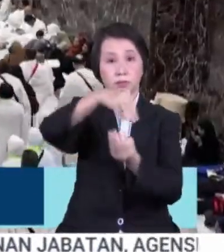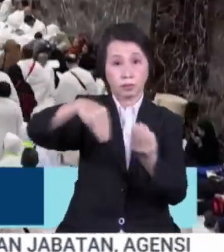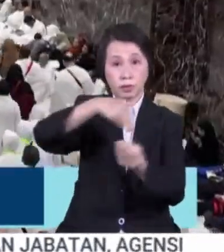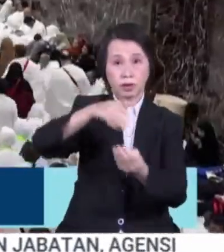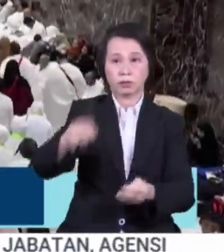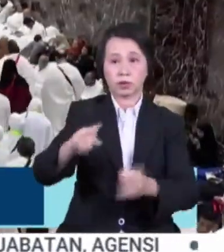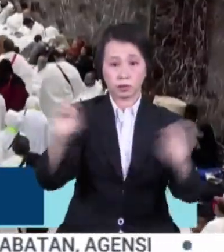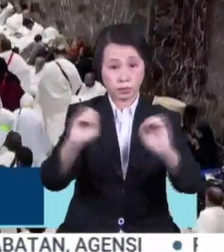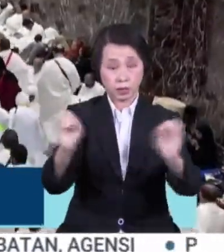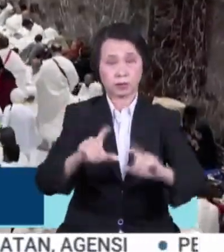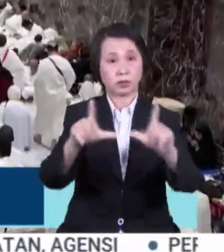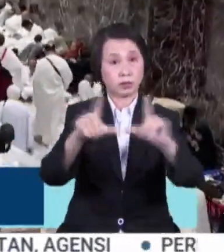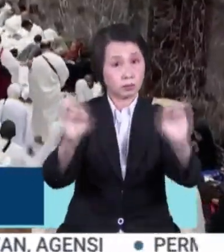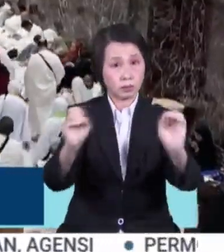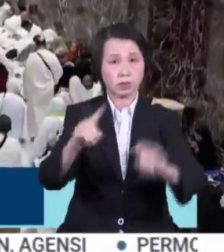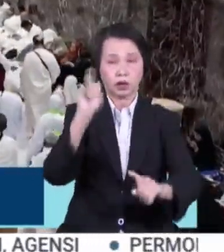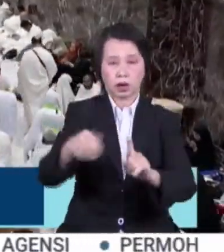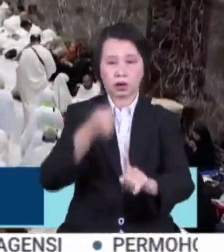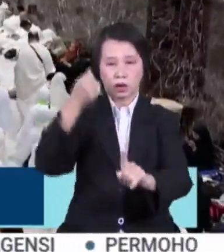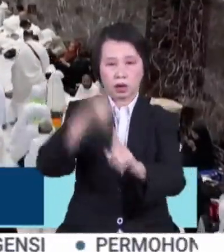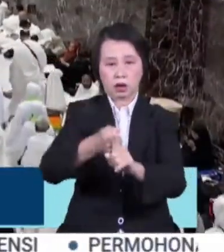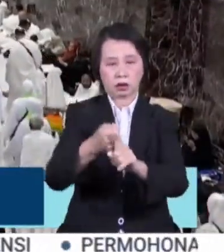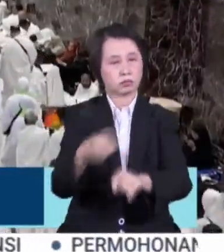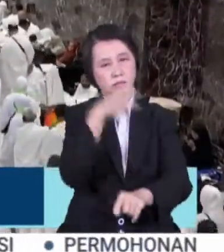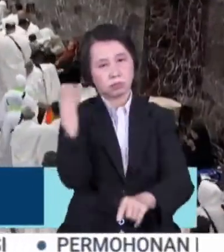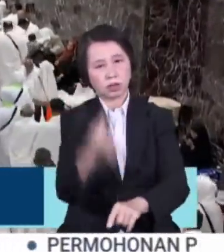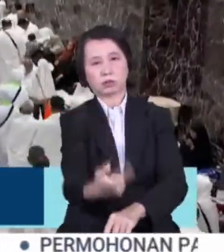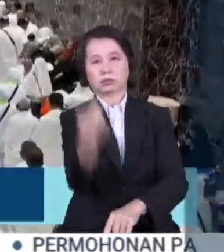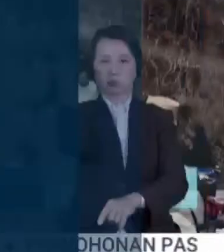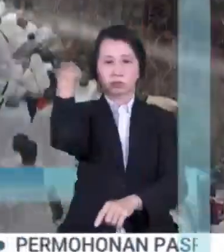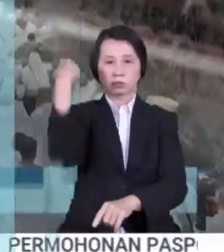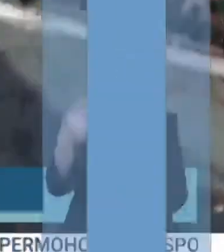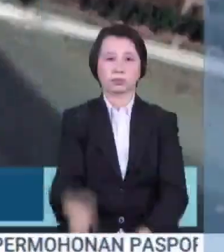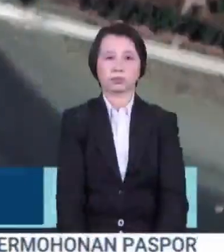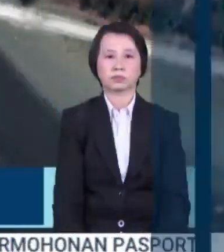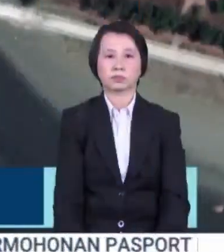yang tidak memiliki permit akan diarah berpatah balik.